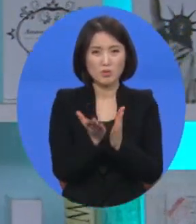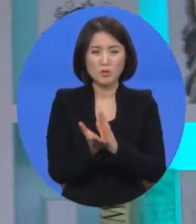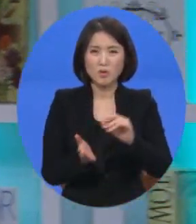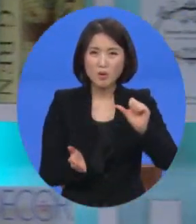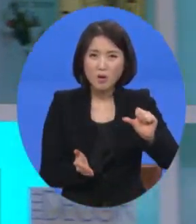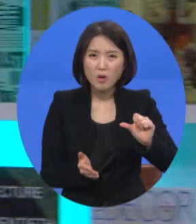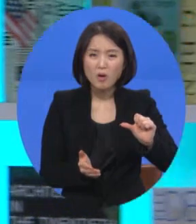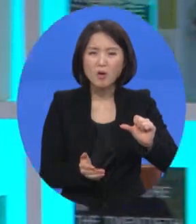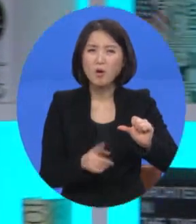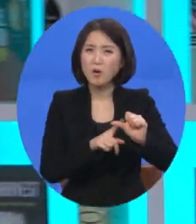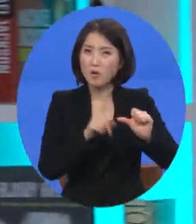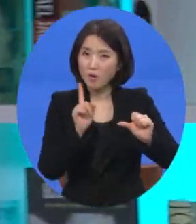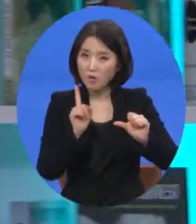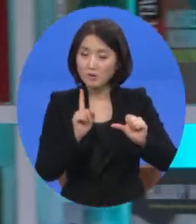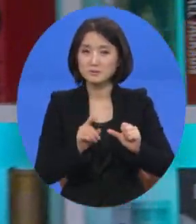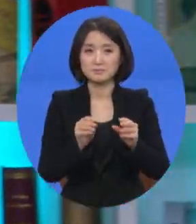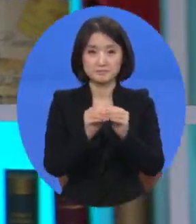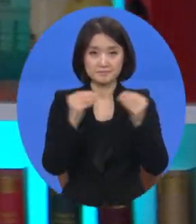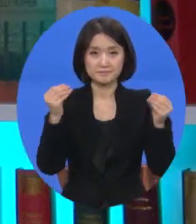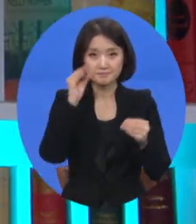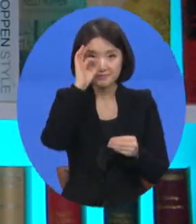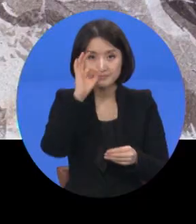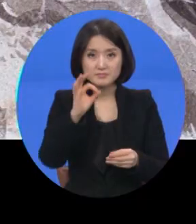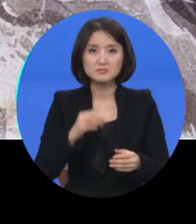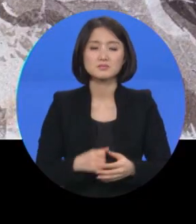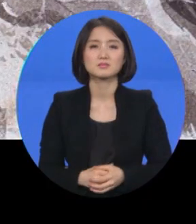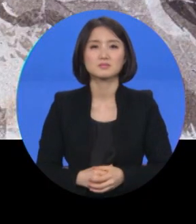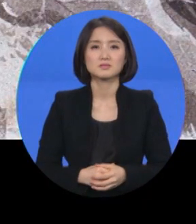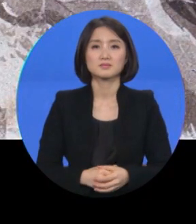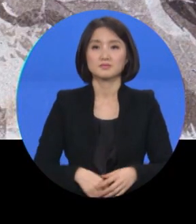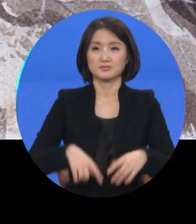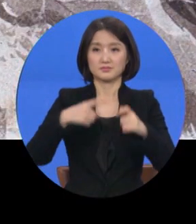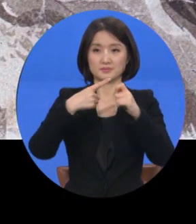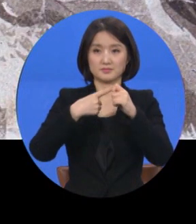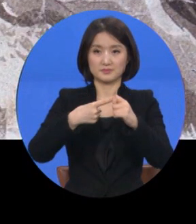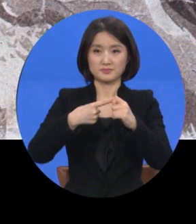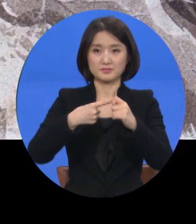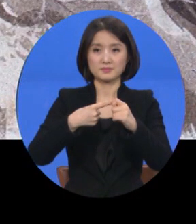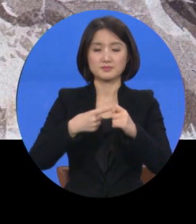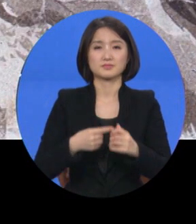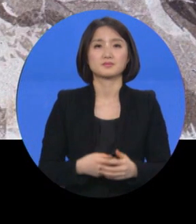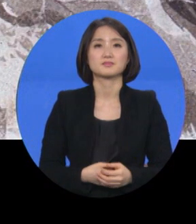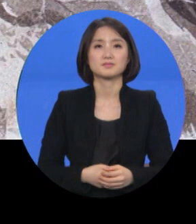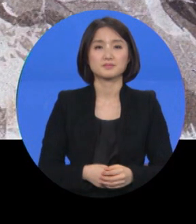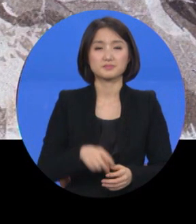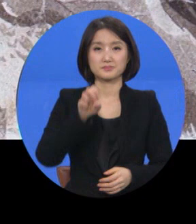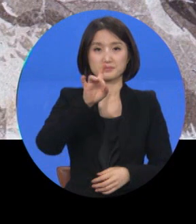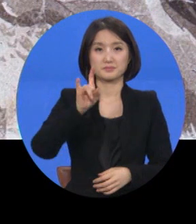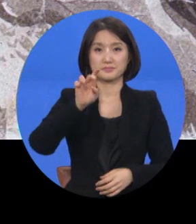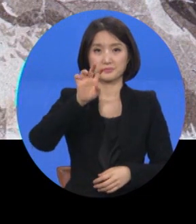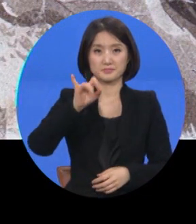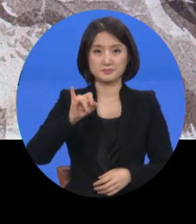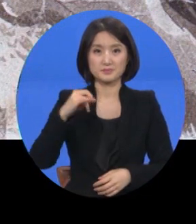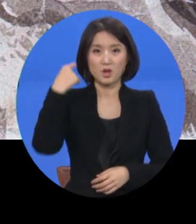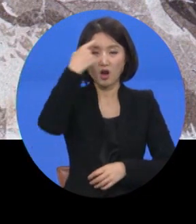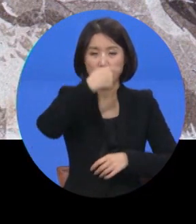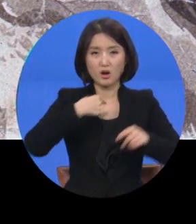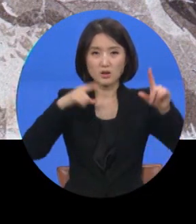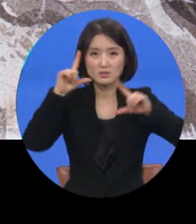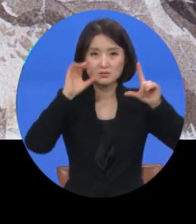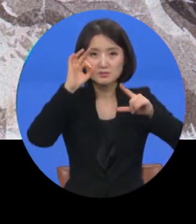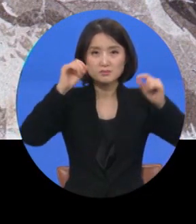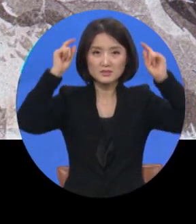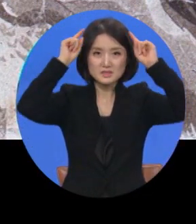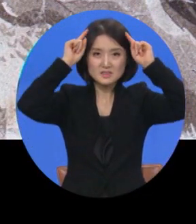그것은 첫번째 매미의 머리에 보시면 매매 더듬이 않아 이죠 이 더듬이가 선비들이